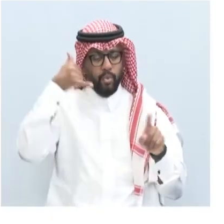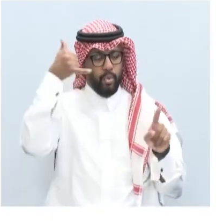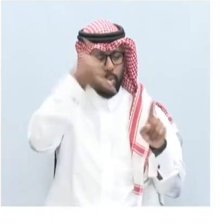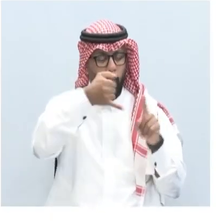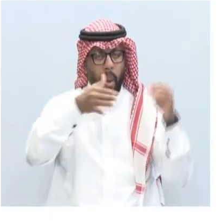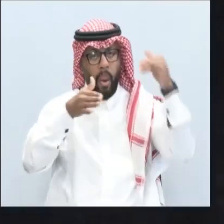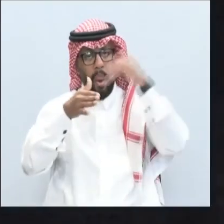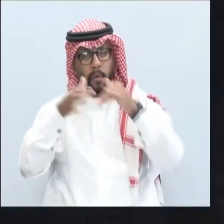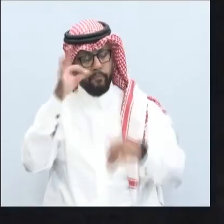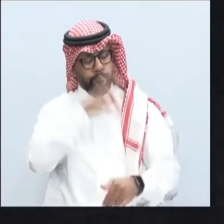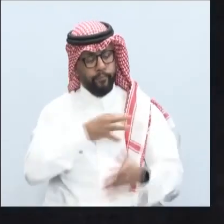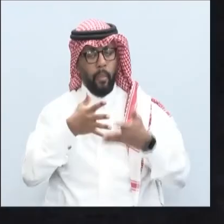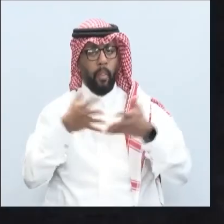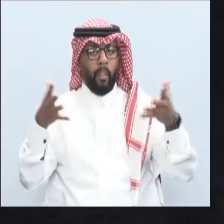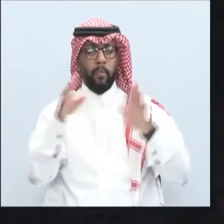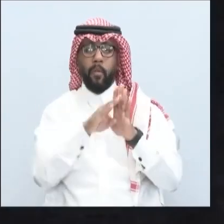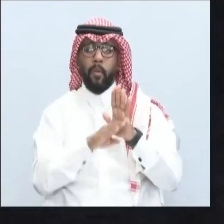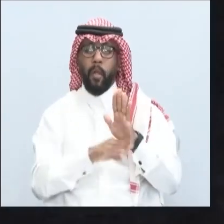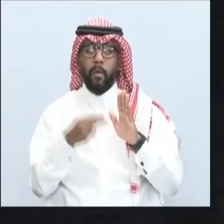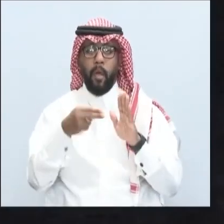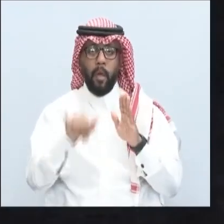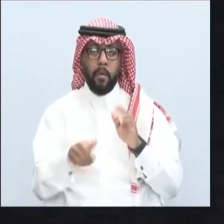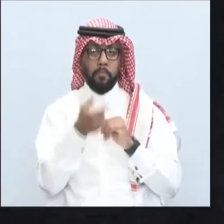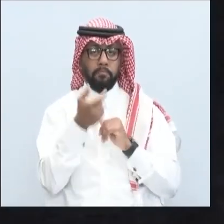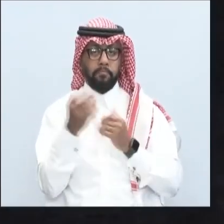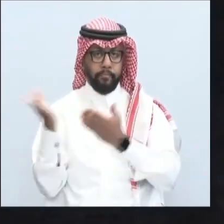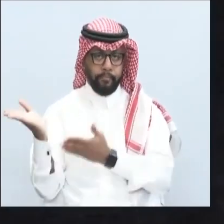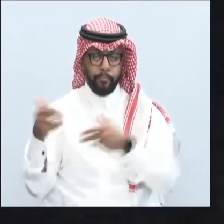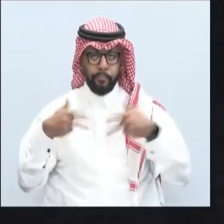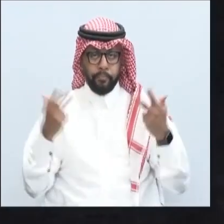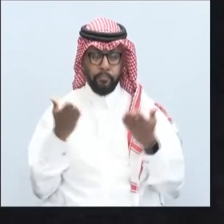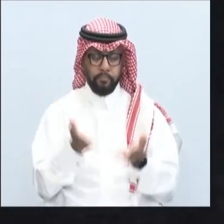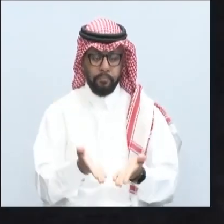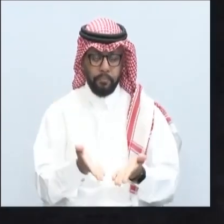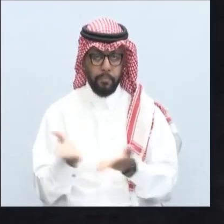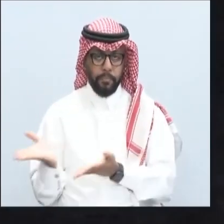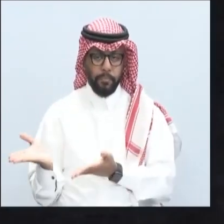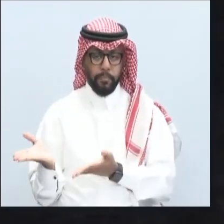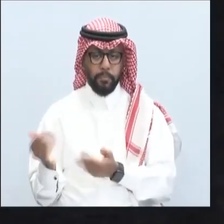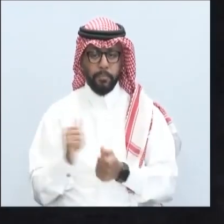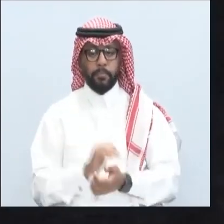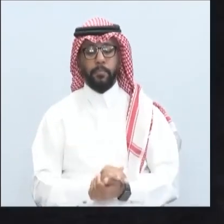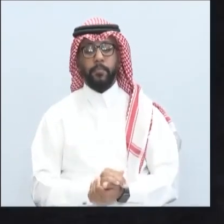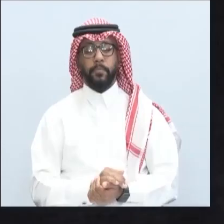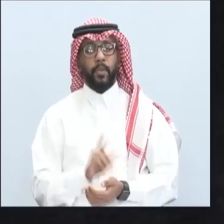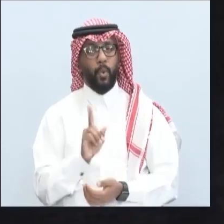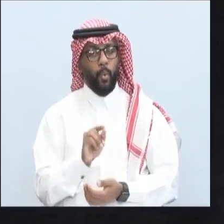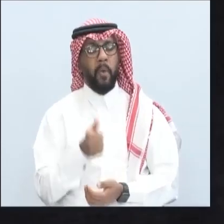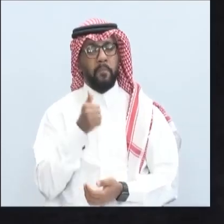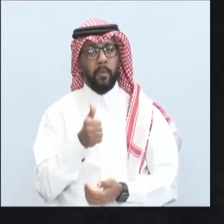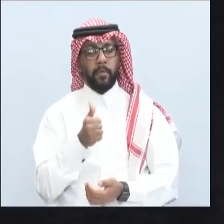الرجوع اليه والاستفاده من المصادر والاثراءات المتوفره على هذه المنصه